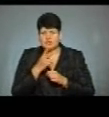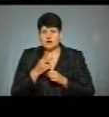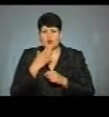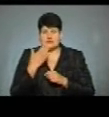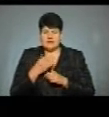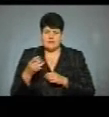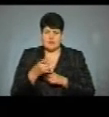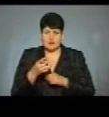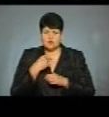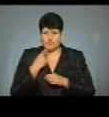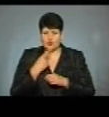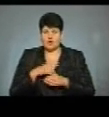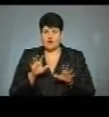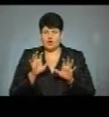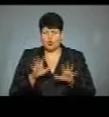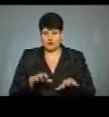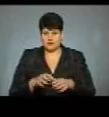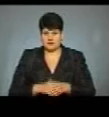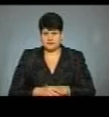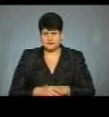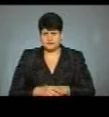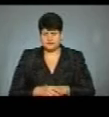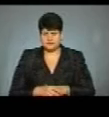каже голова Золотослобідської сільради Ігор Мидло.